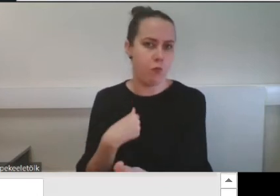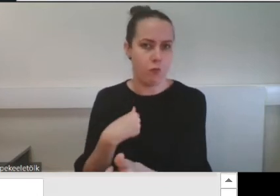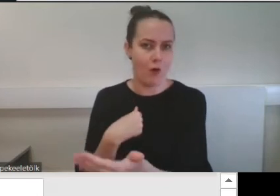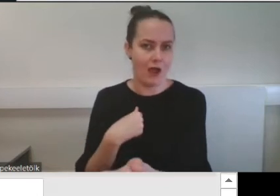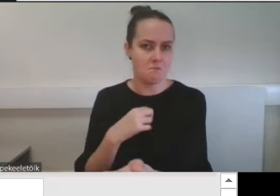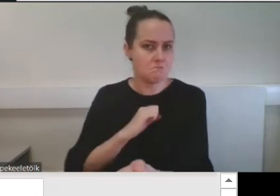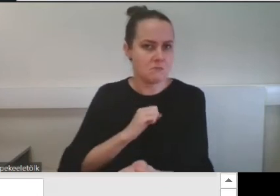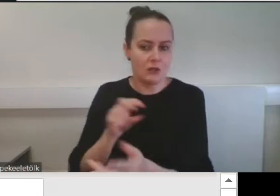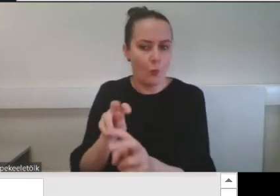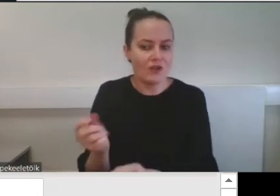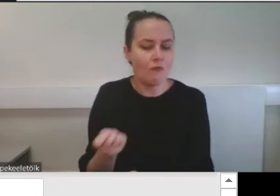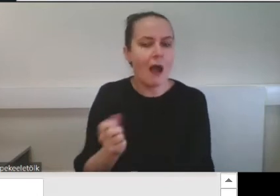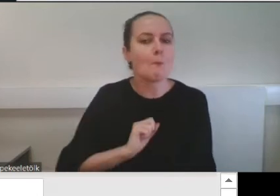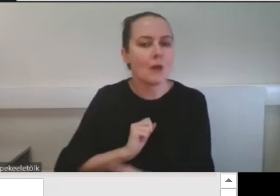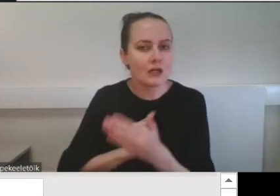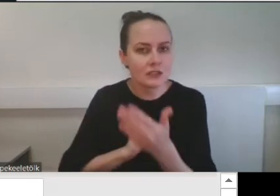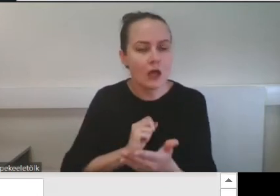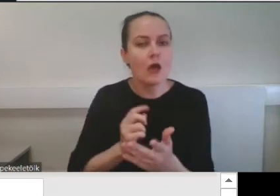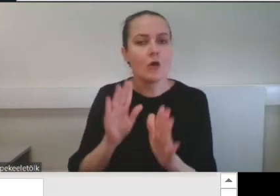ja statistika osakonna nõunik.